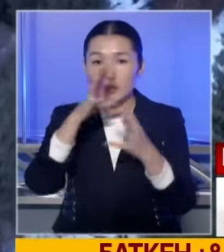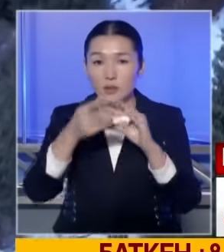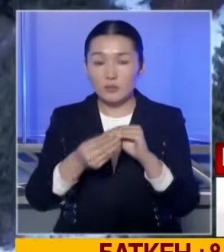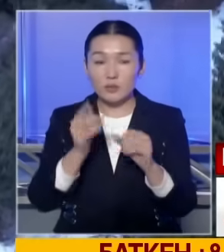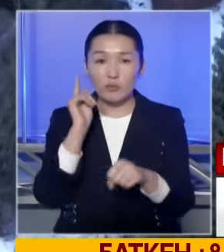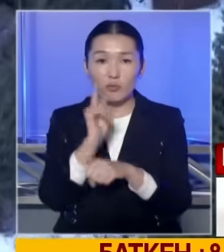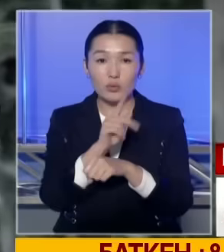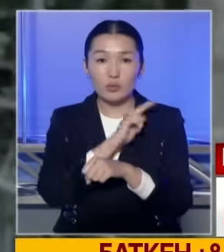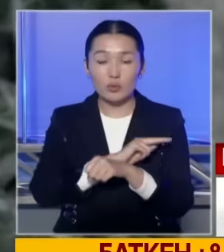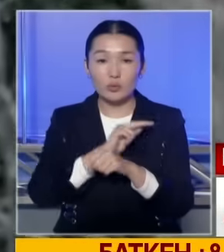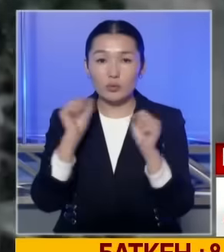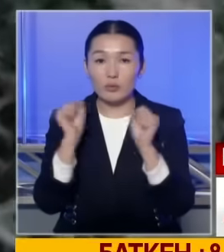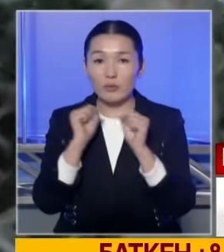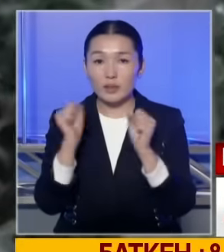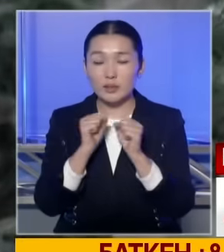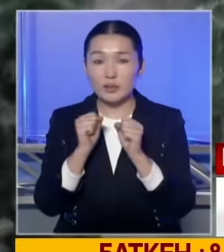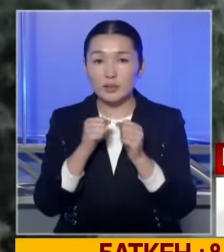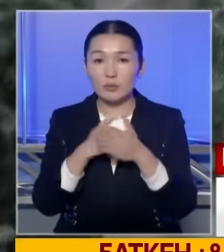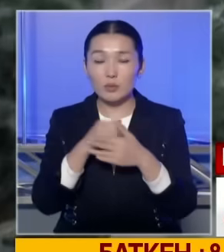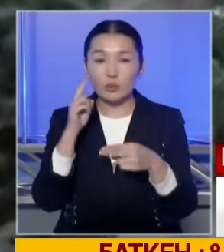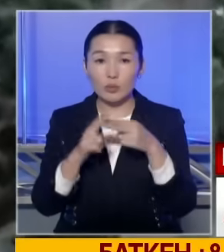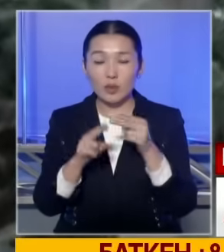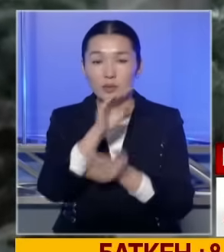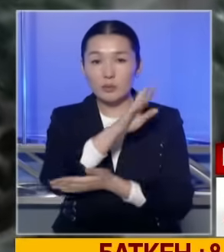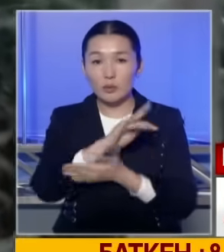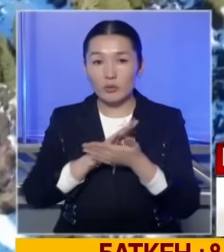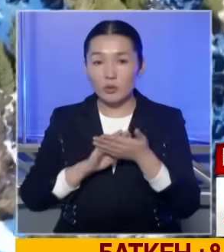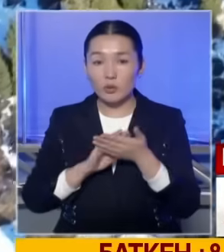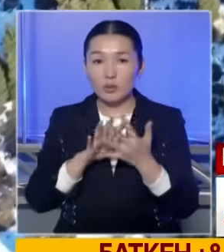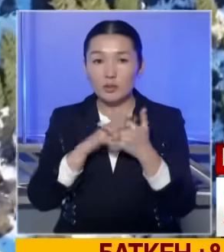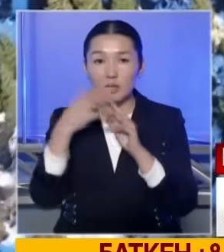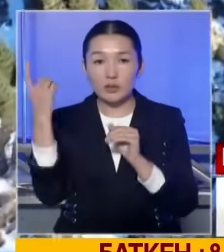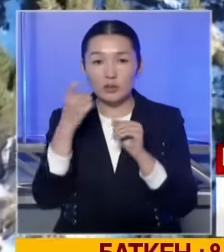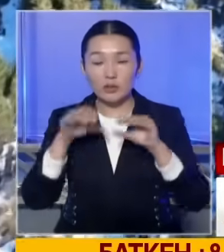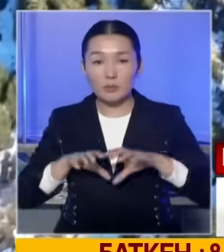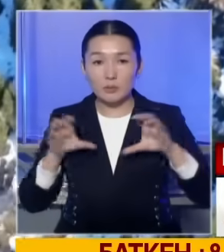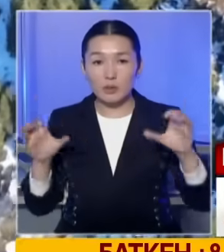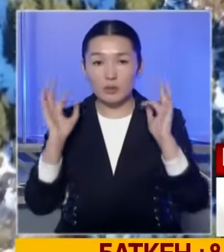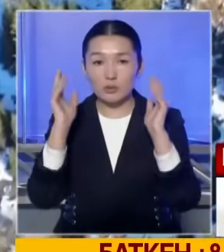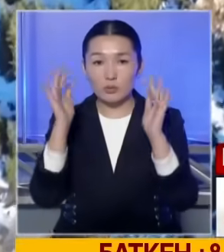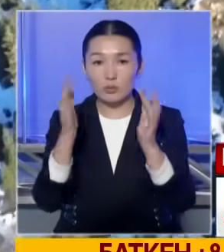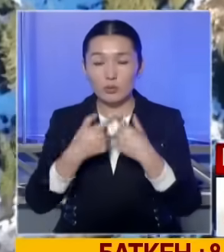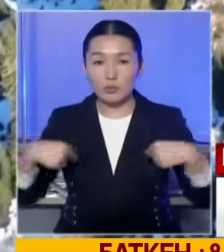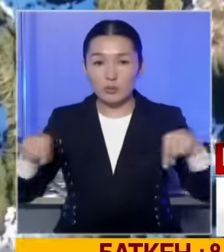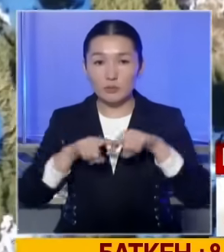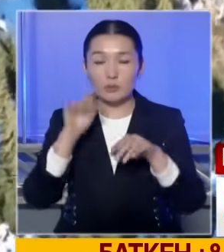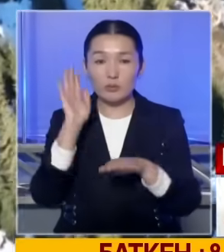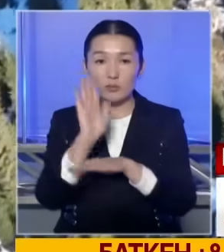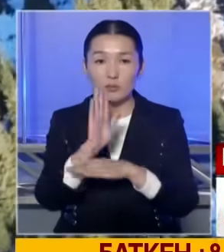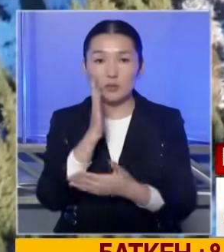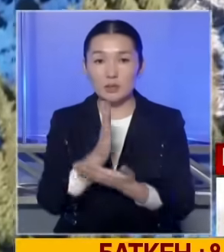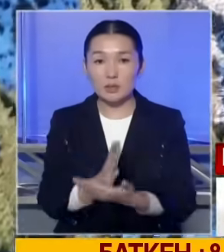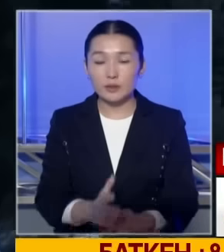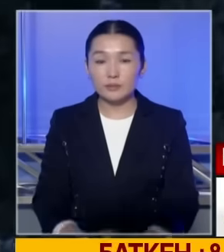иштери кыш айлары аяктаганга чейин улантыла берет. Бул айыл чарба министрлигине караштуу токой кызматынын атайын буйругунун негизинде иш